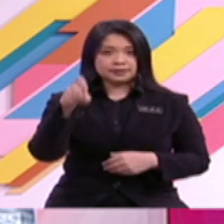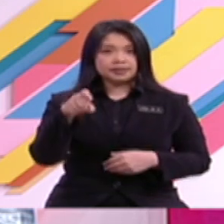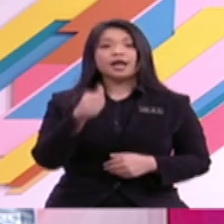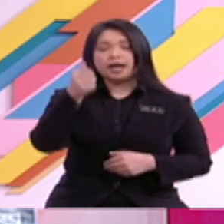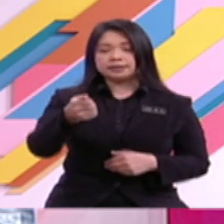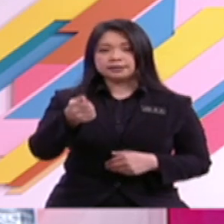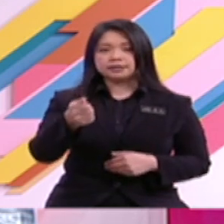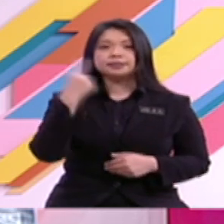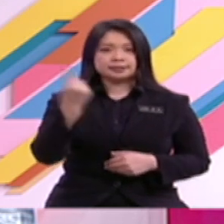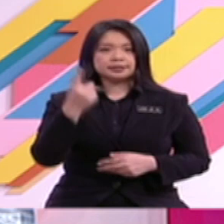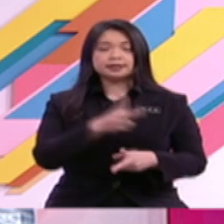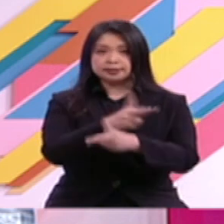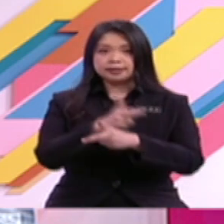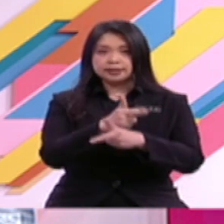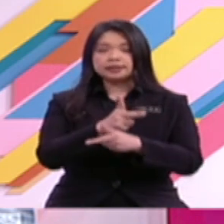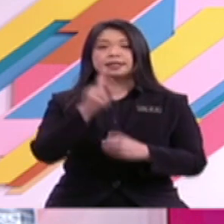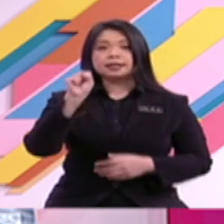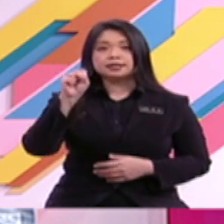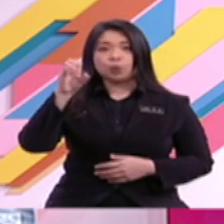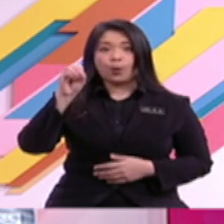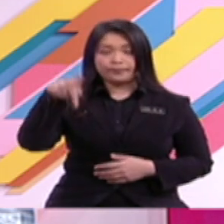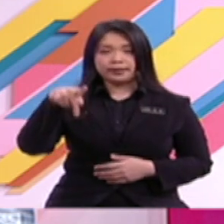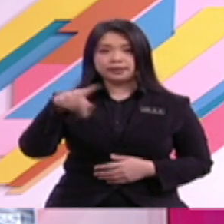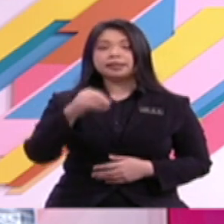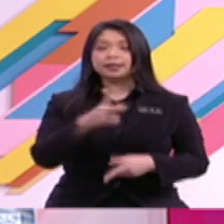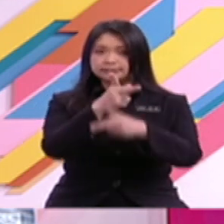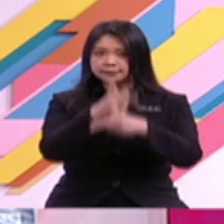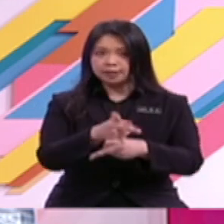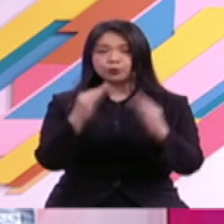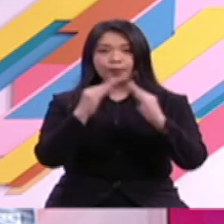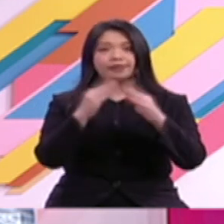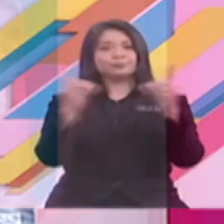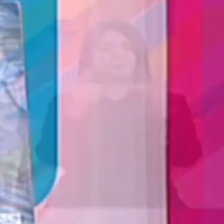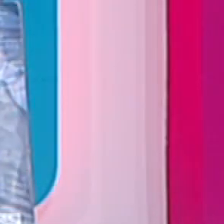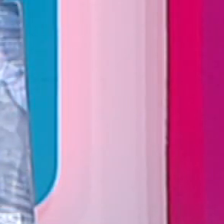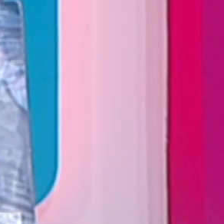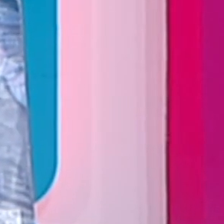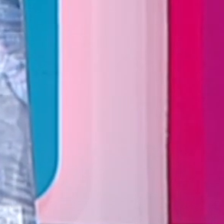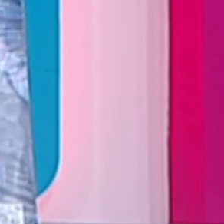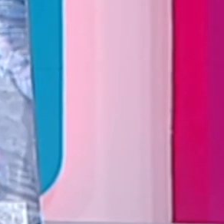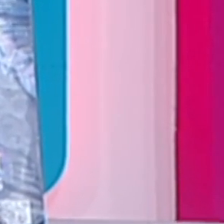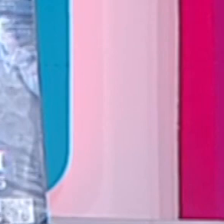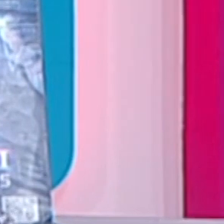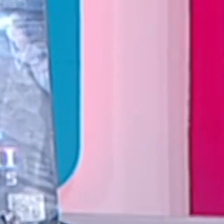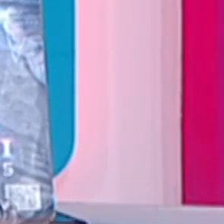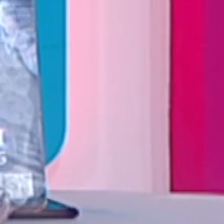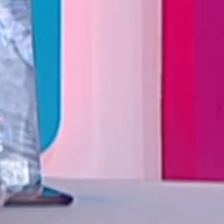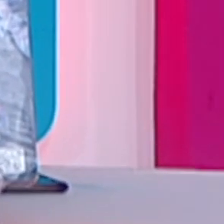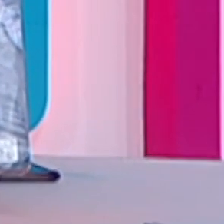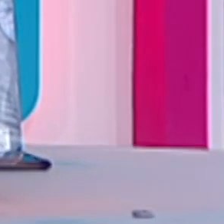sejasa menjaga SWT terus kekal berada di rumah jumpa lagi Assalamualaikum bye bye